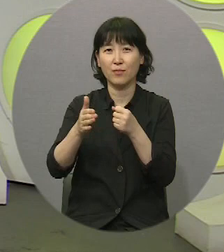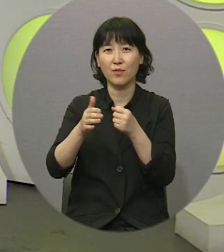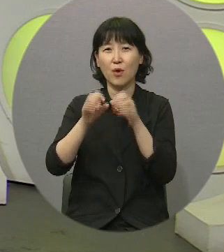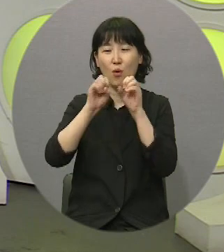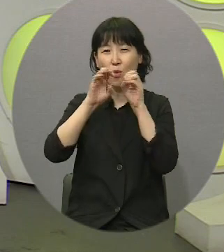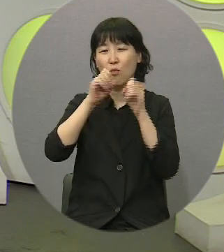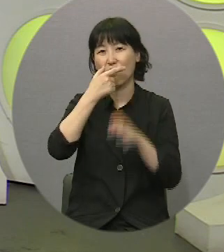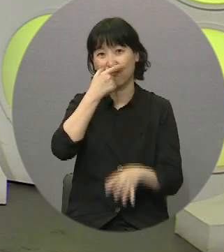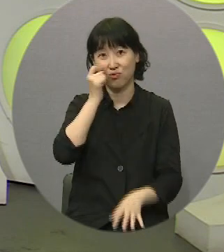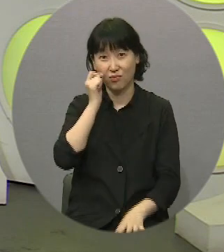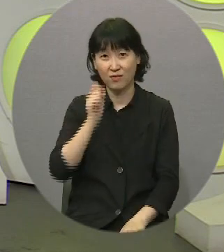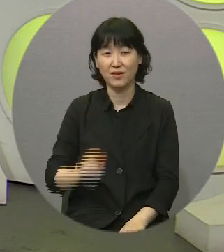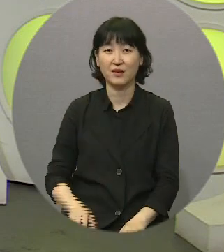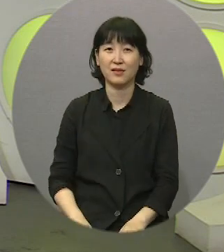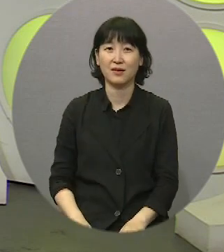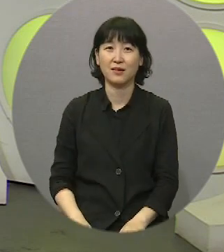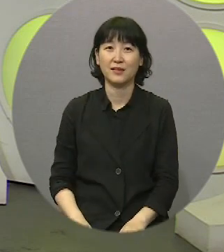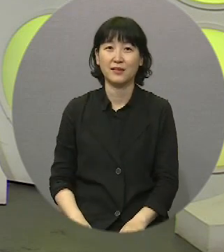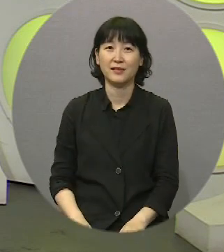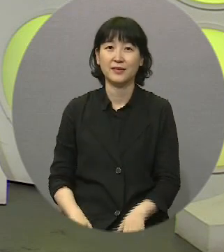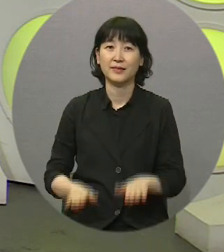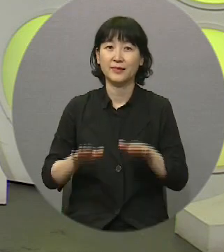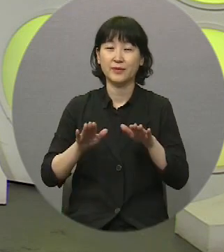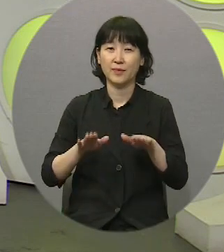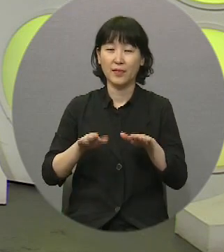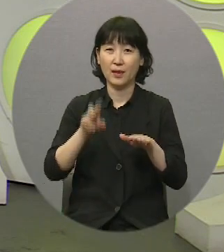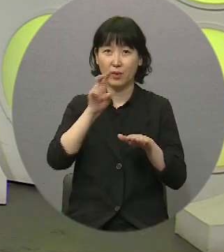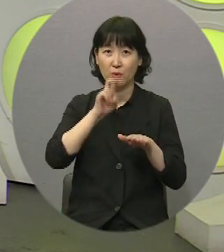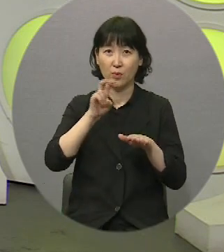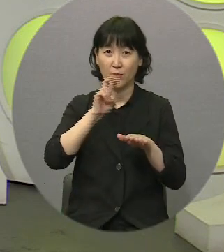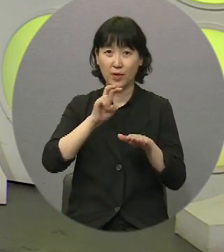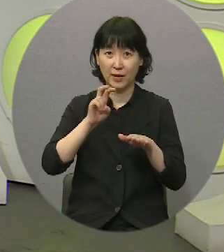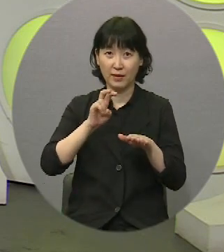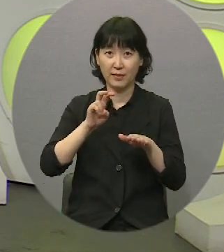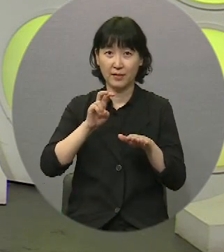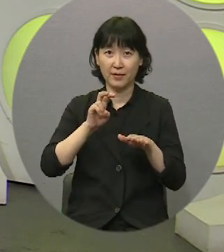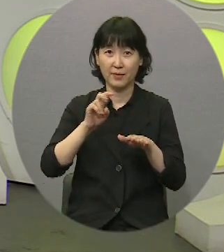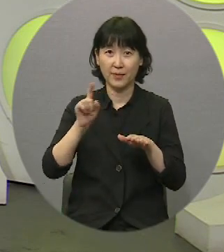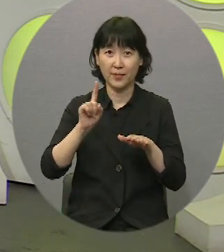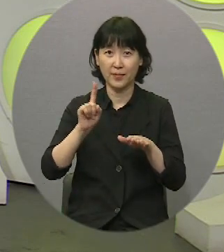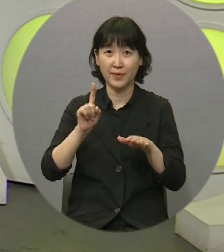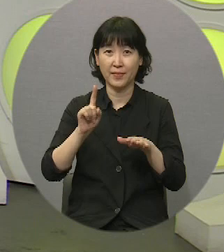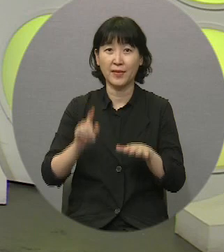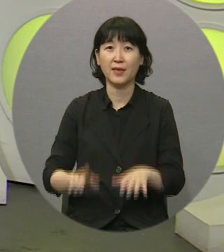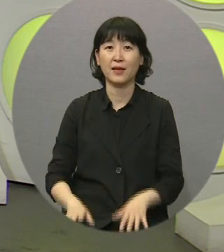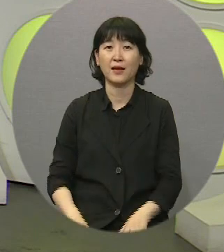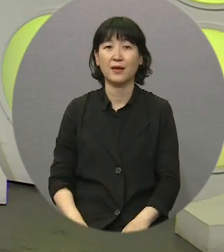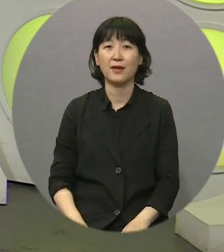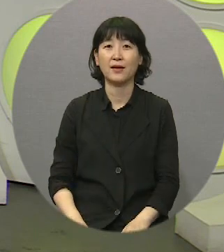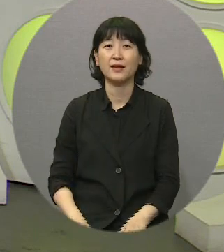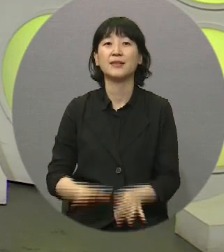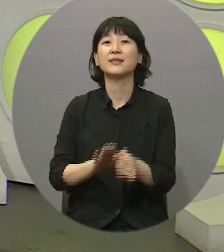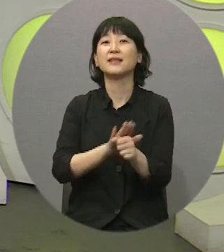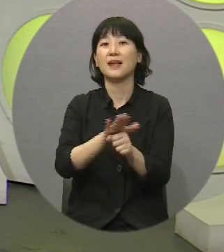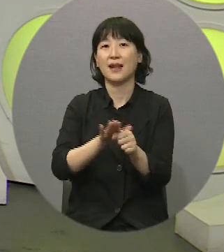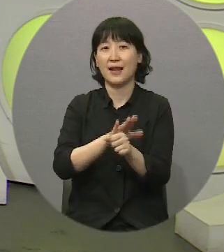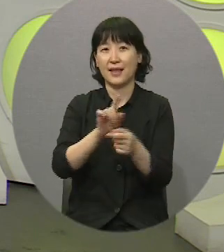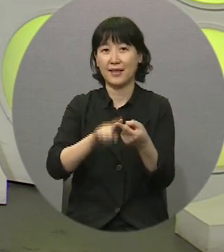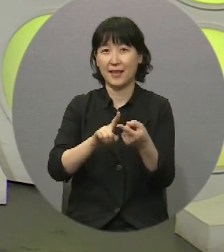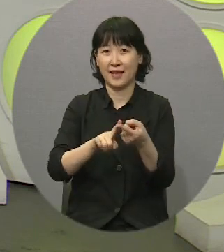네. 예. 요즘 이번에는요 트로트 그 멜로디가 진하게 들어있는 진하게. 우리 인생에서 빼놓을 수 없는 그 사랑